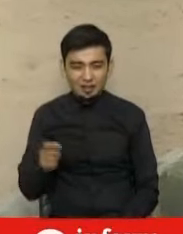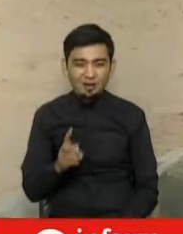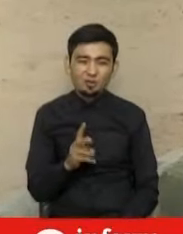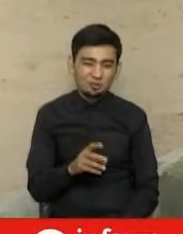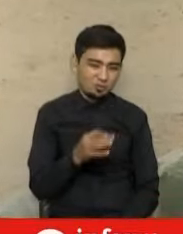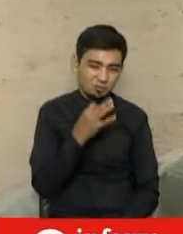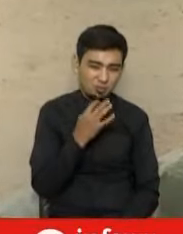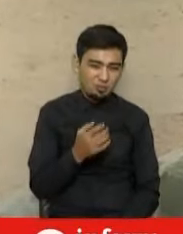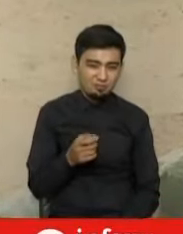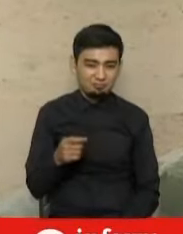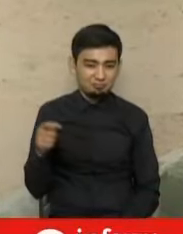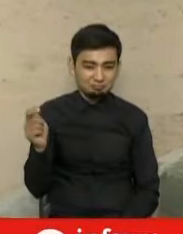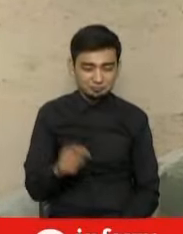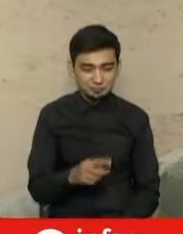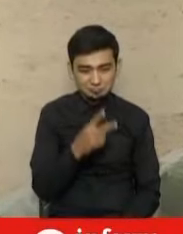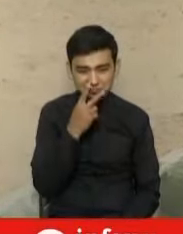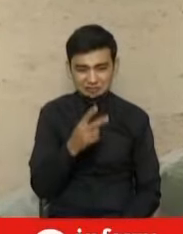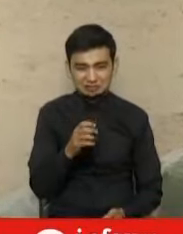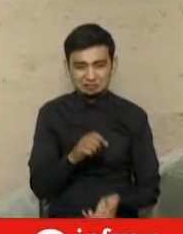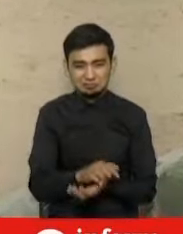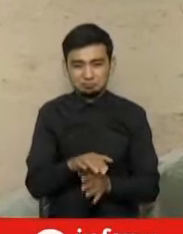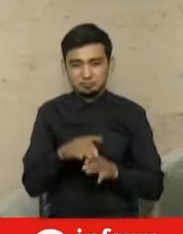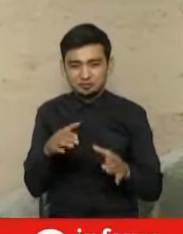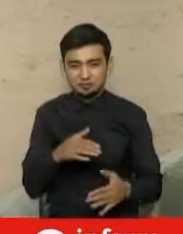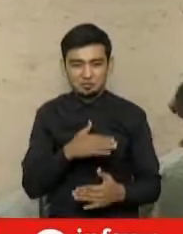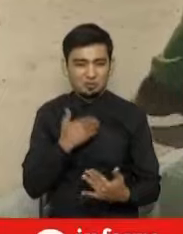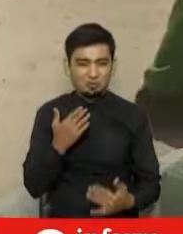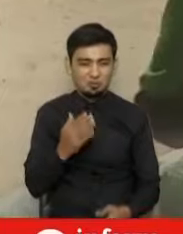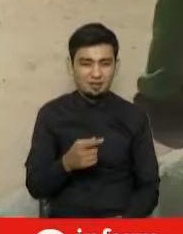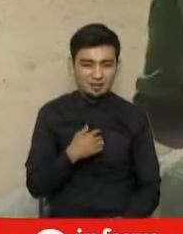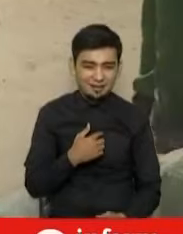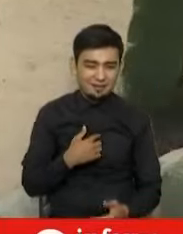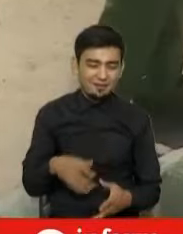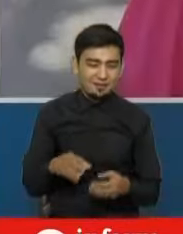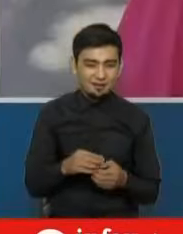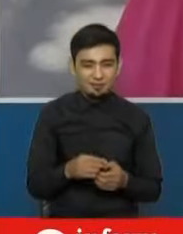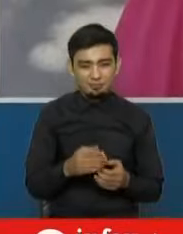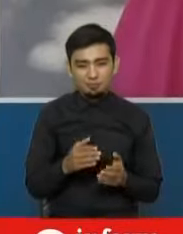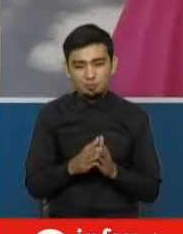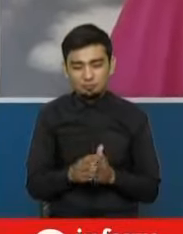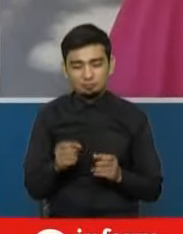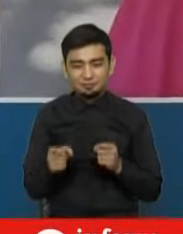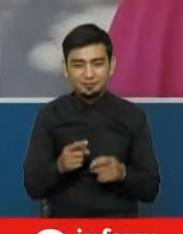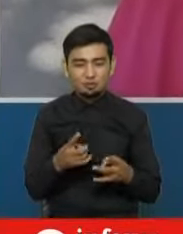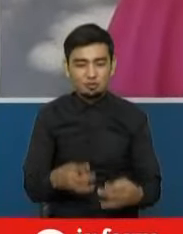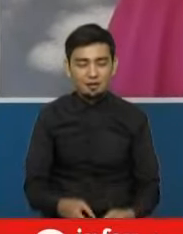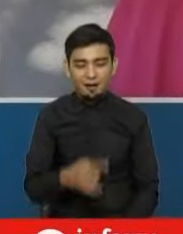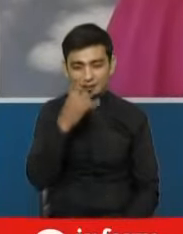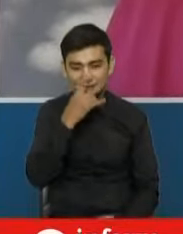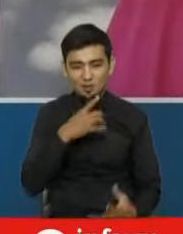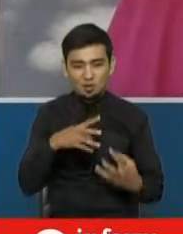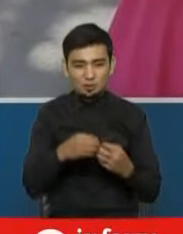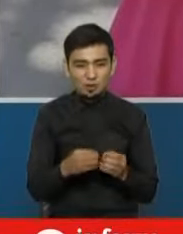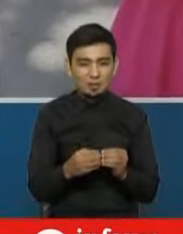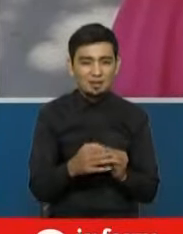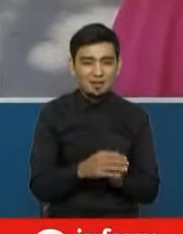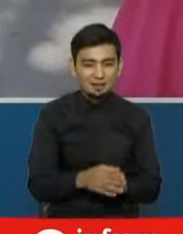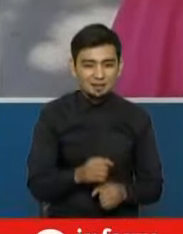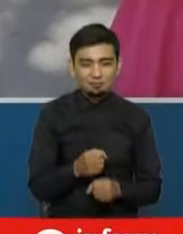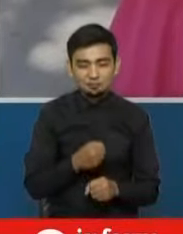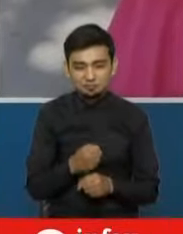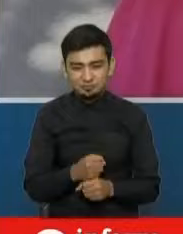приедет, например. Не знаю, мне кажется, я призываю всех не мусорить. Вот. В Казахстане на сегодня около 15